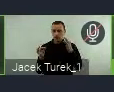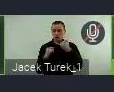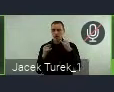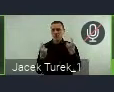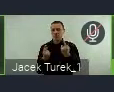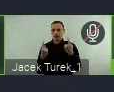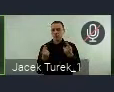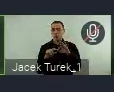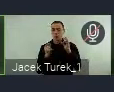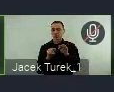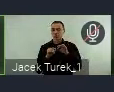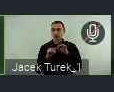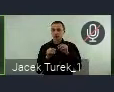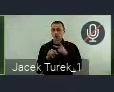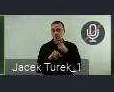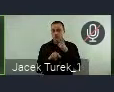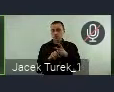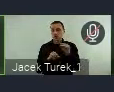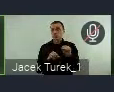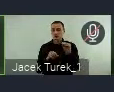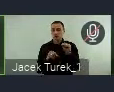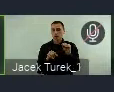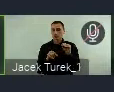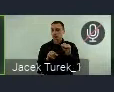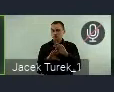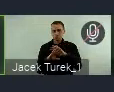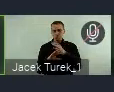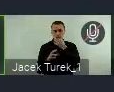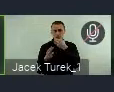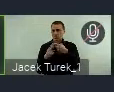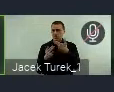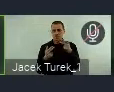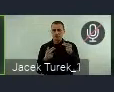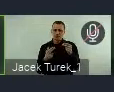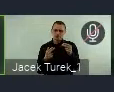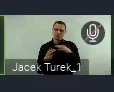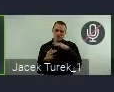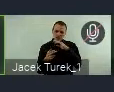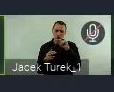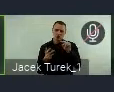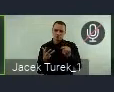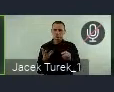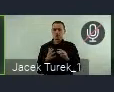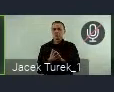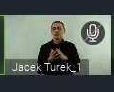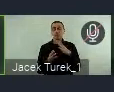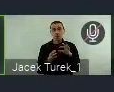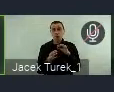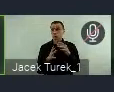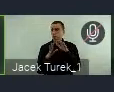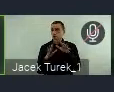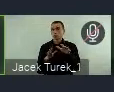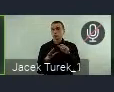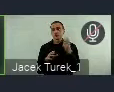na przykład ogólnodostępnych czy może coś jeszcze nie znaczy na pewno można zrealizować bardzo wiele super